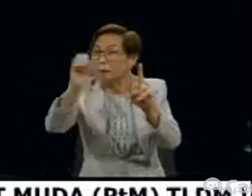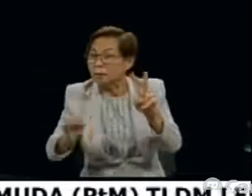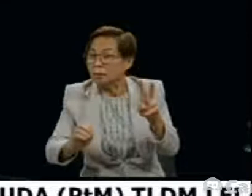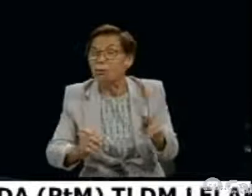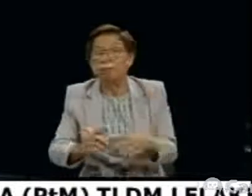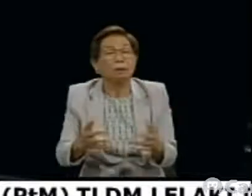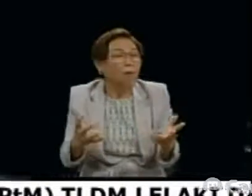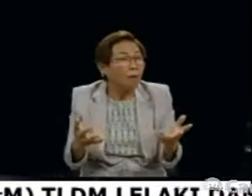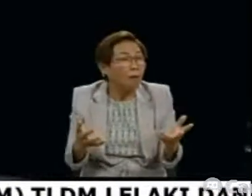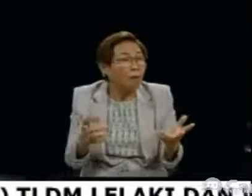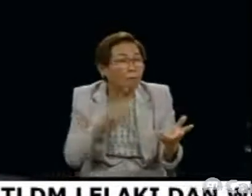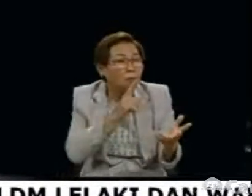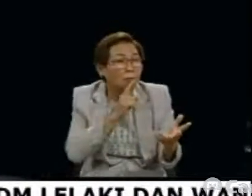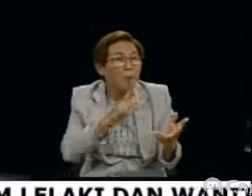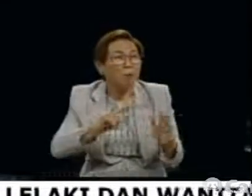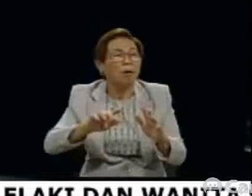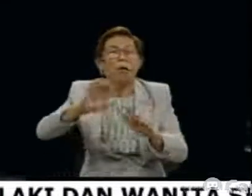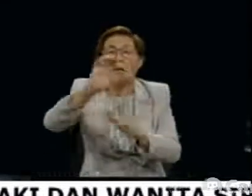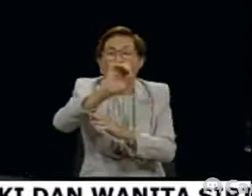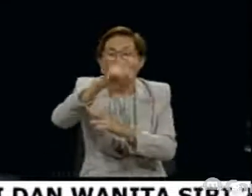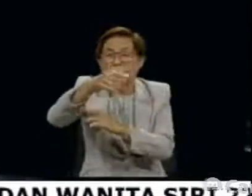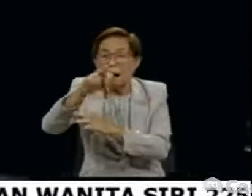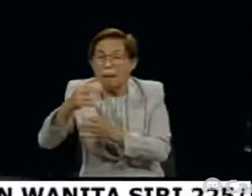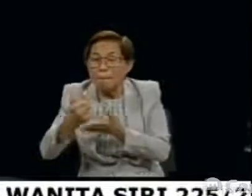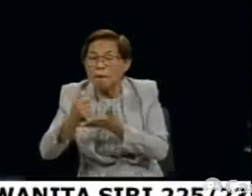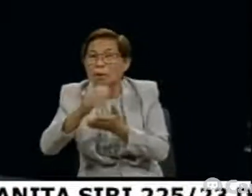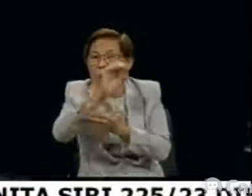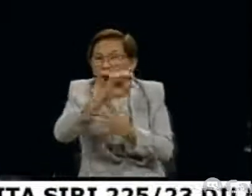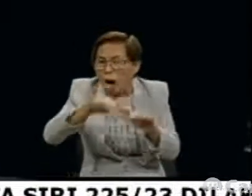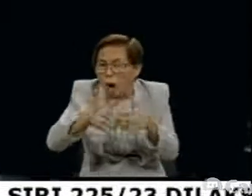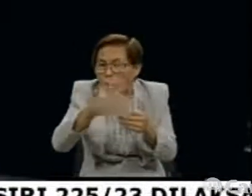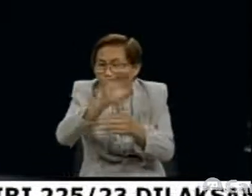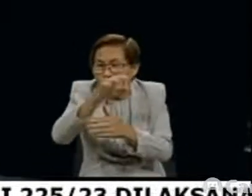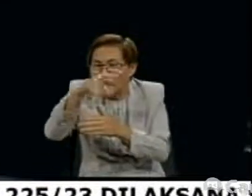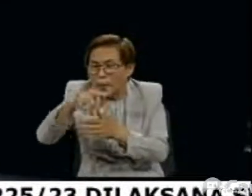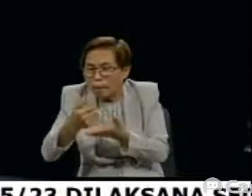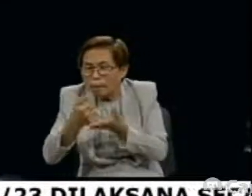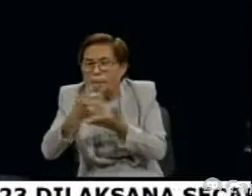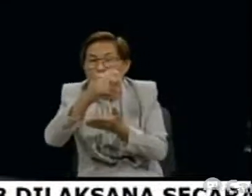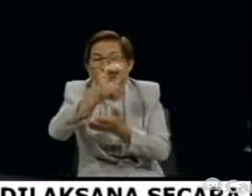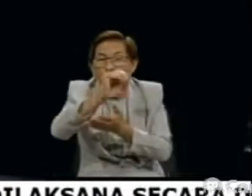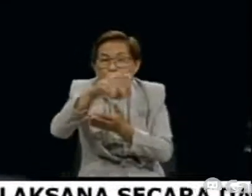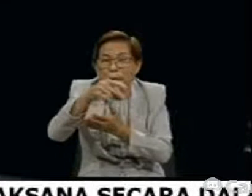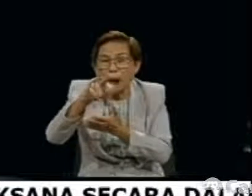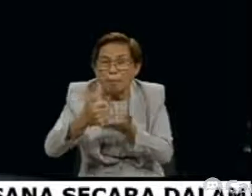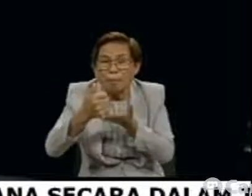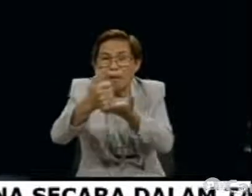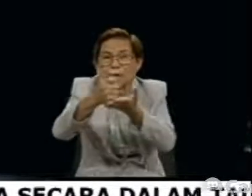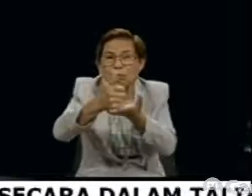Bagaimana Espanyol kenaikan noviarini membantu dalam mengurangkan tekanan inflasi kepada negara York